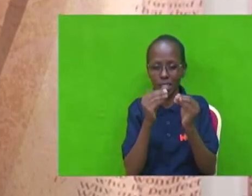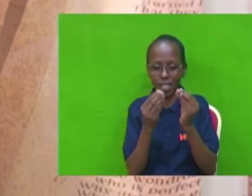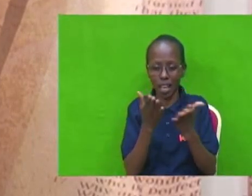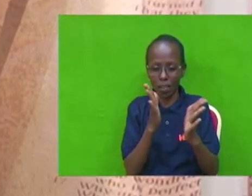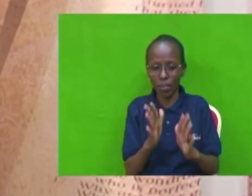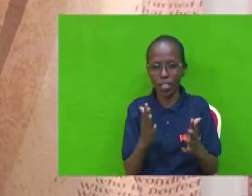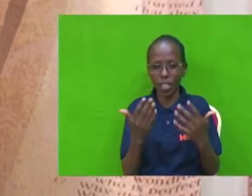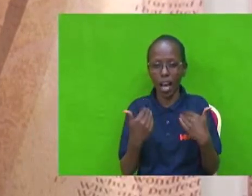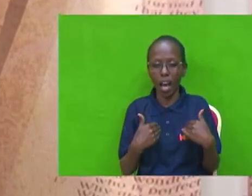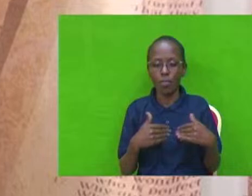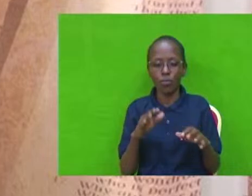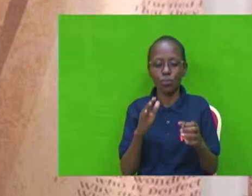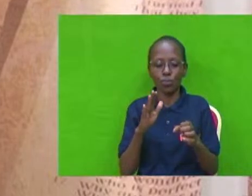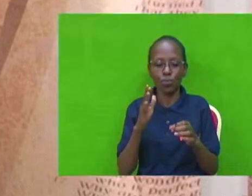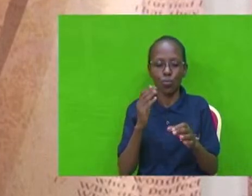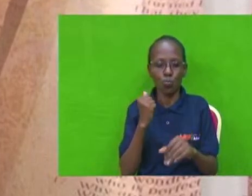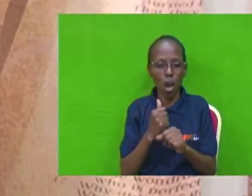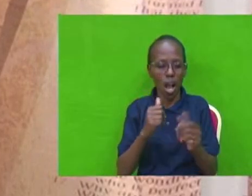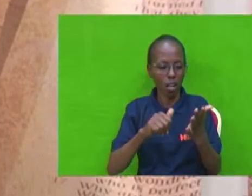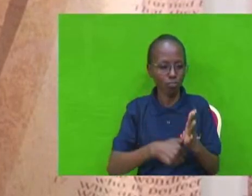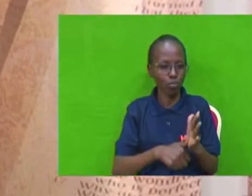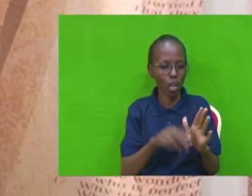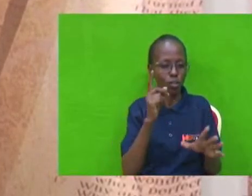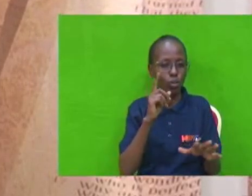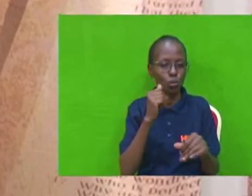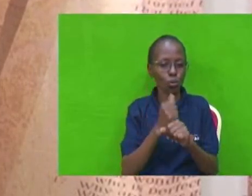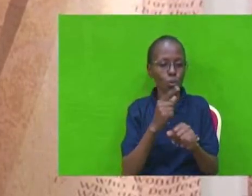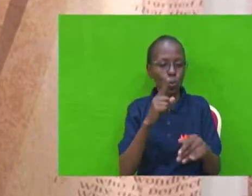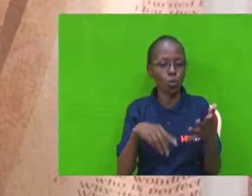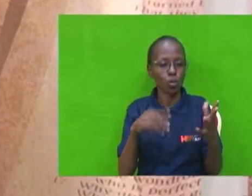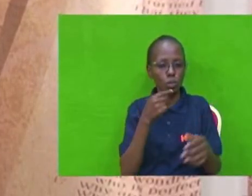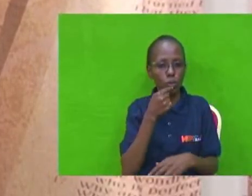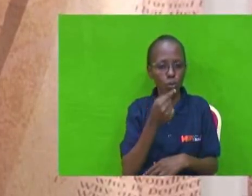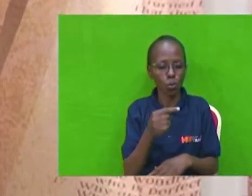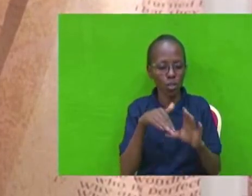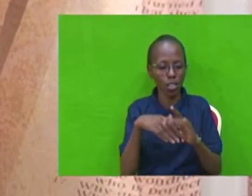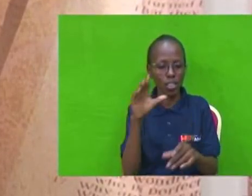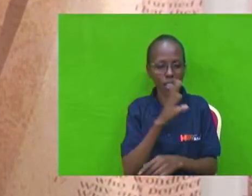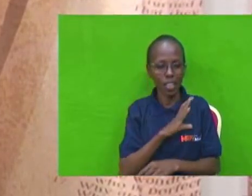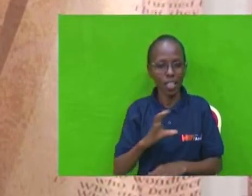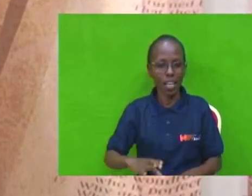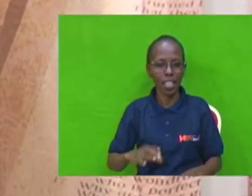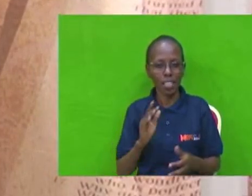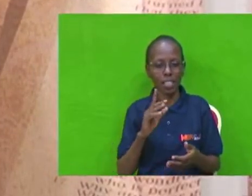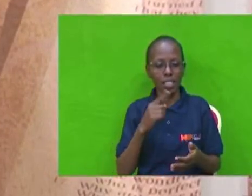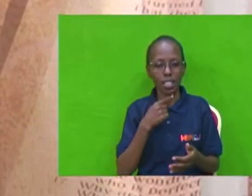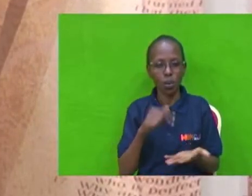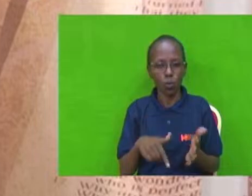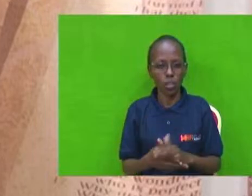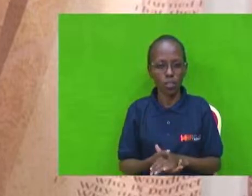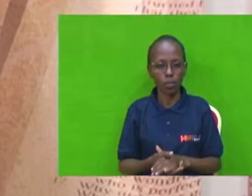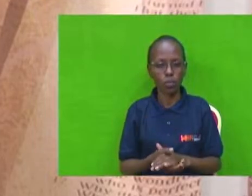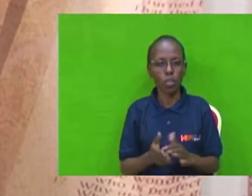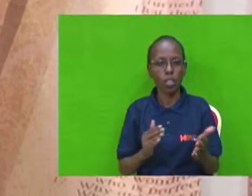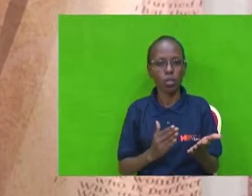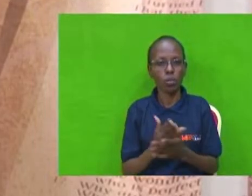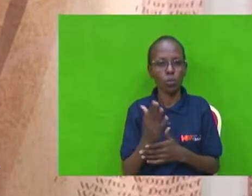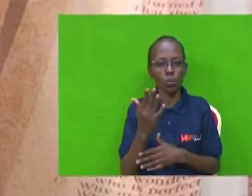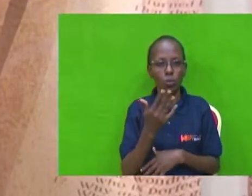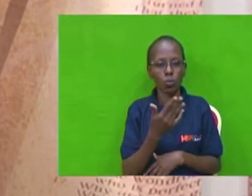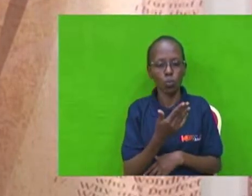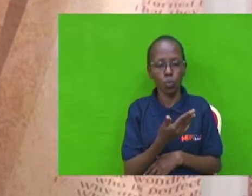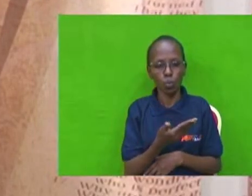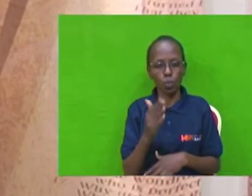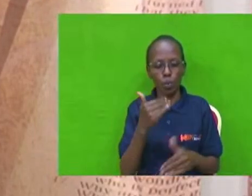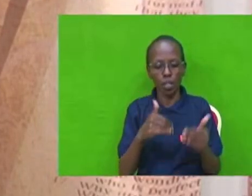bidii na kufanya hile ambaye ameambiwa katika Kristo, ni kwamba yeye kwa mbele za Mungu wakati hukumu mambo